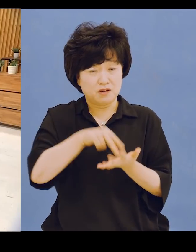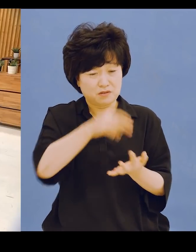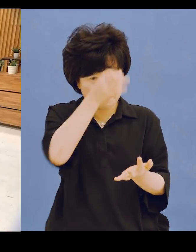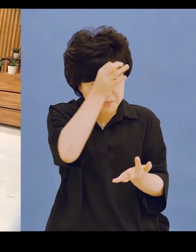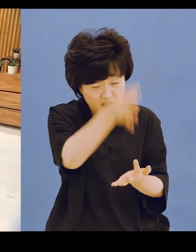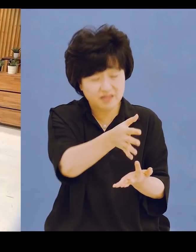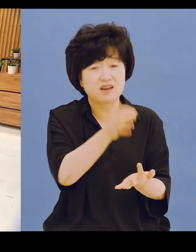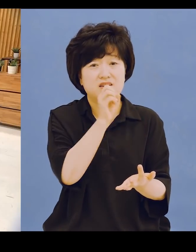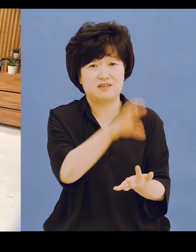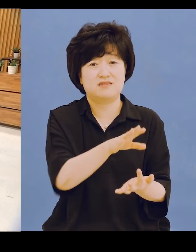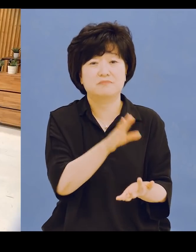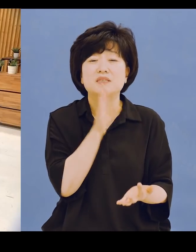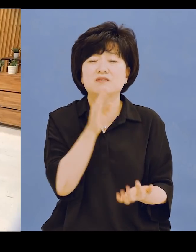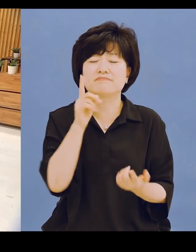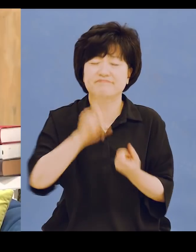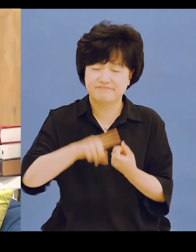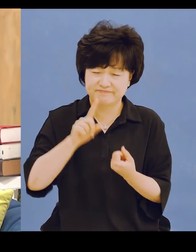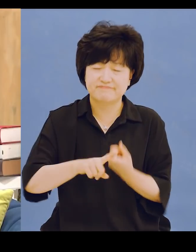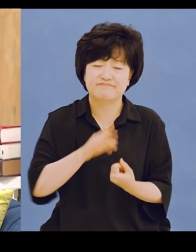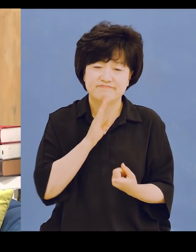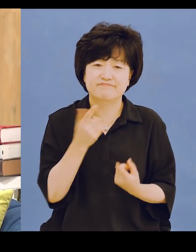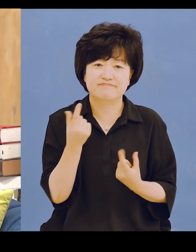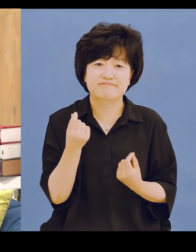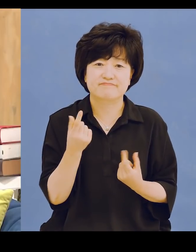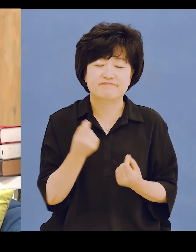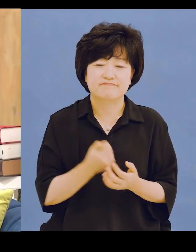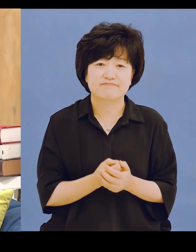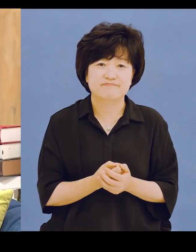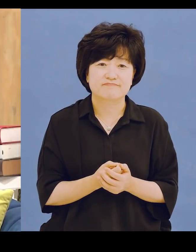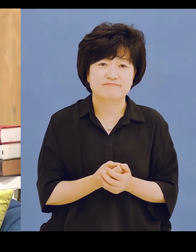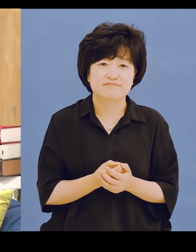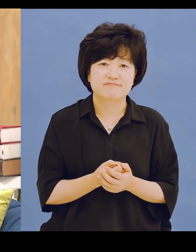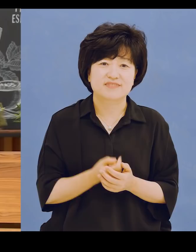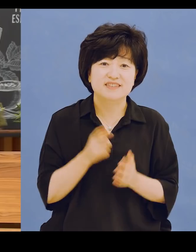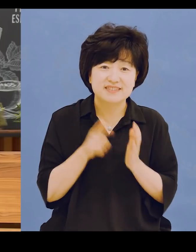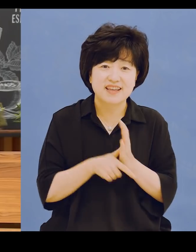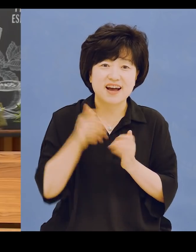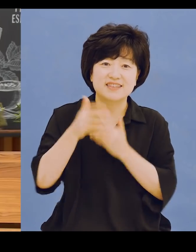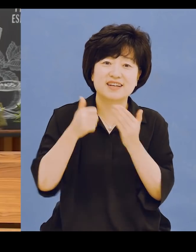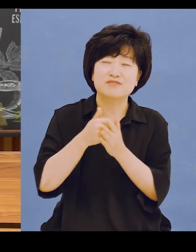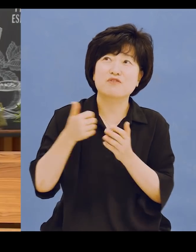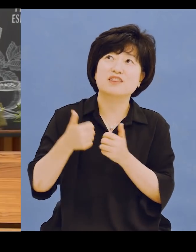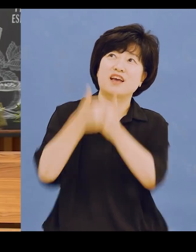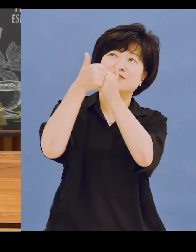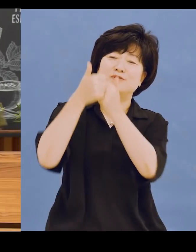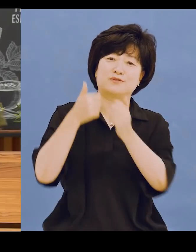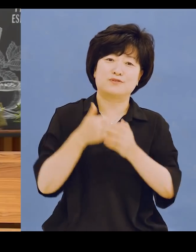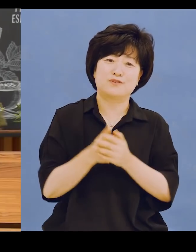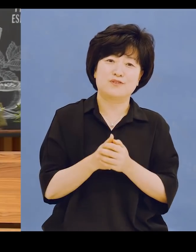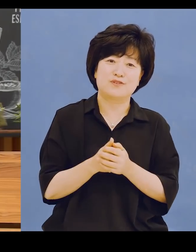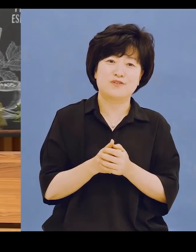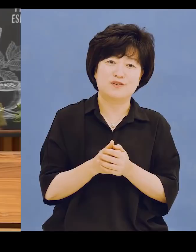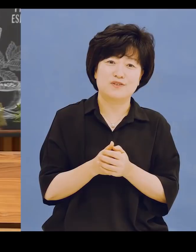생각이 인간적인 생각이 그 들어요. 당연하죠. 네네. 그러면서 저는 하나님께 대들었어요. 그렇게 아버지, 되죠. 왜 나 나 여기 그냥